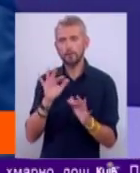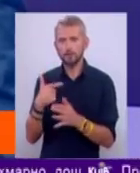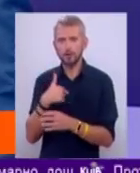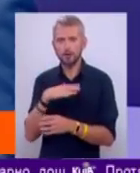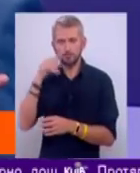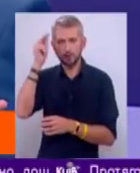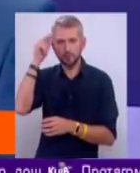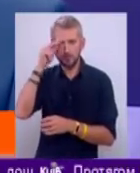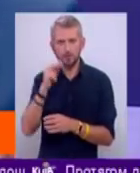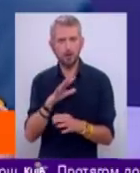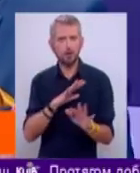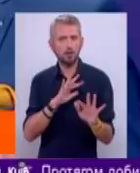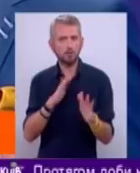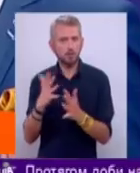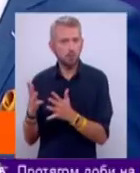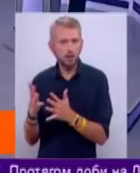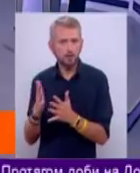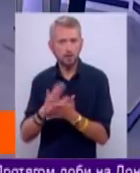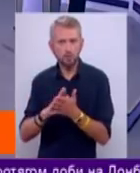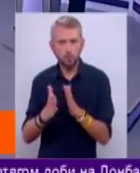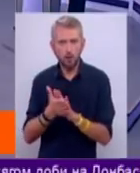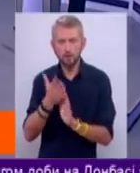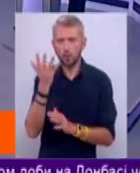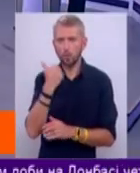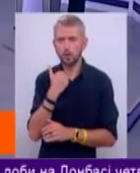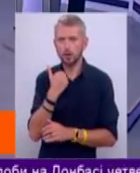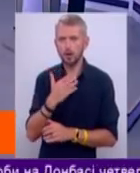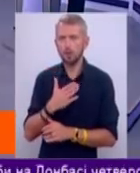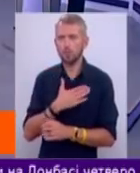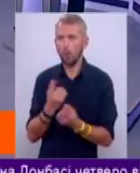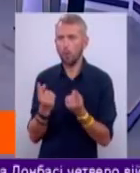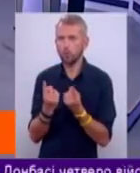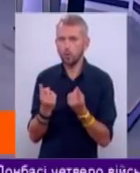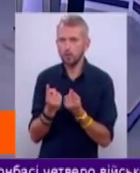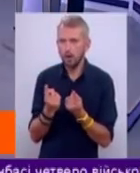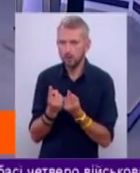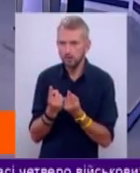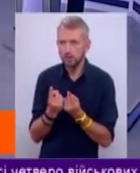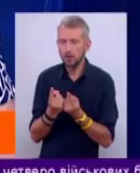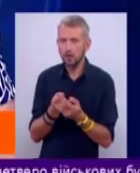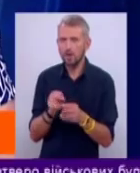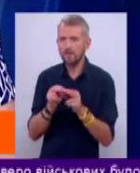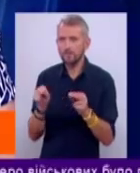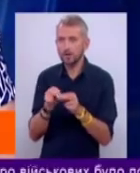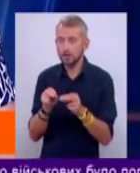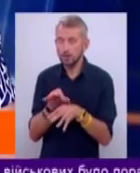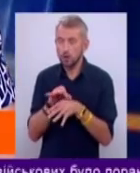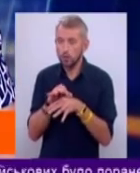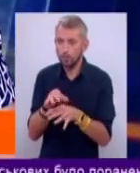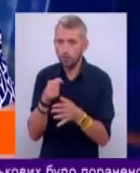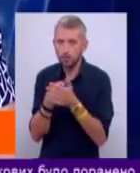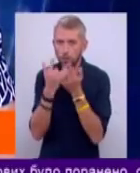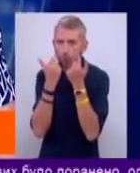навчався, ну, траплялися такі ситуації, коли там мої однокласники, ну, доводили інколи викладача до сліз, і